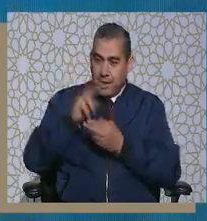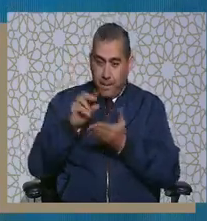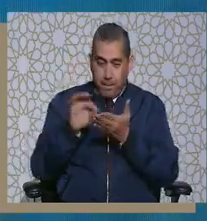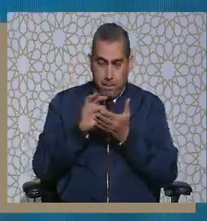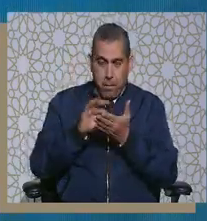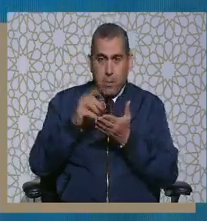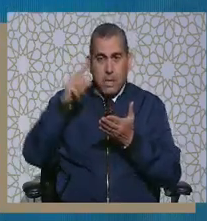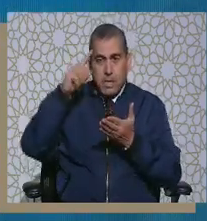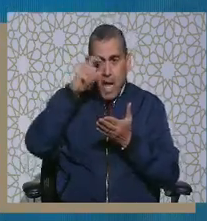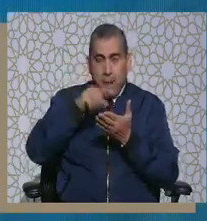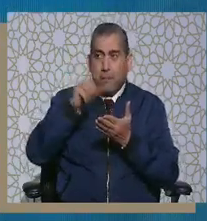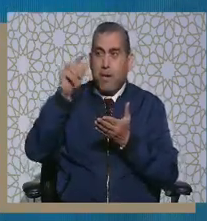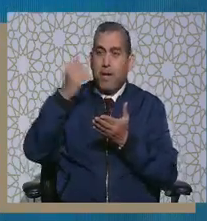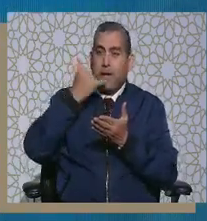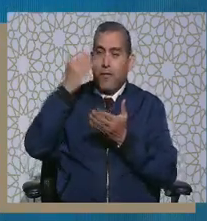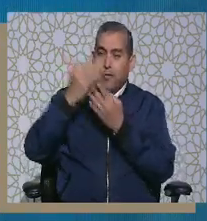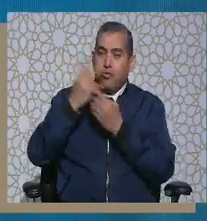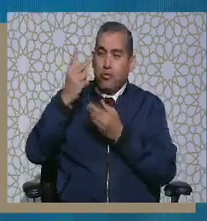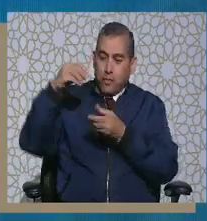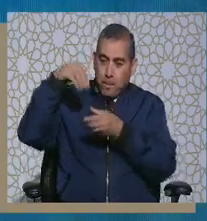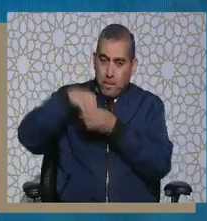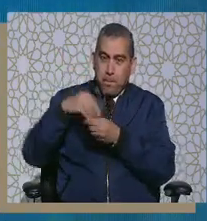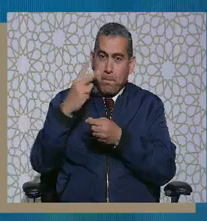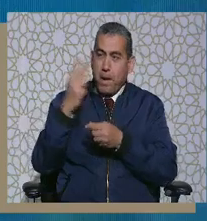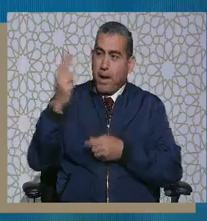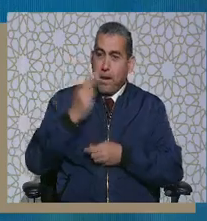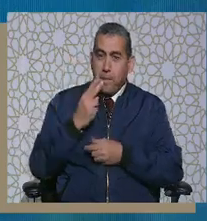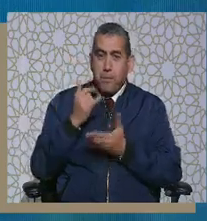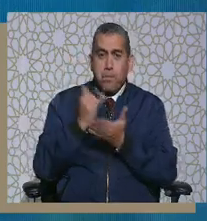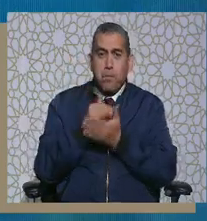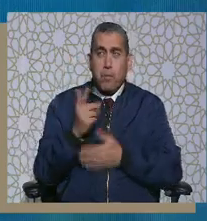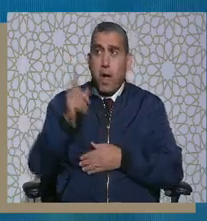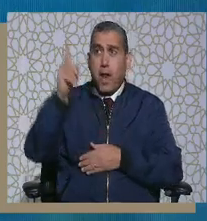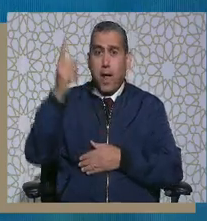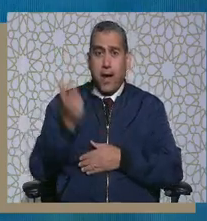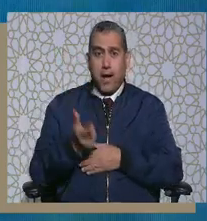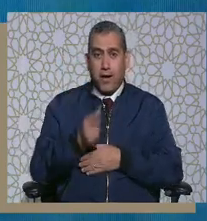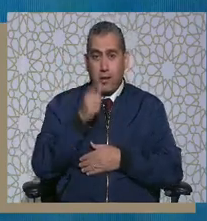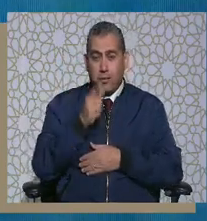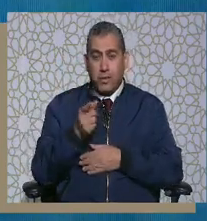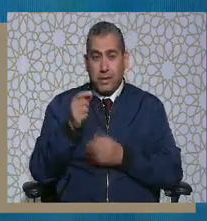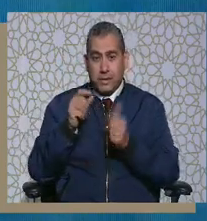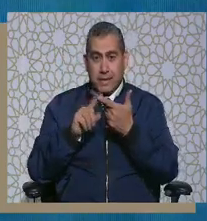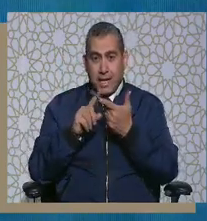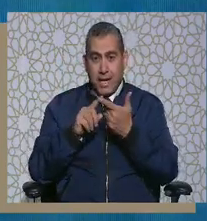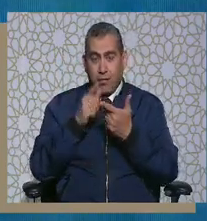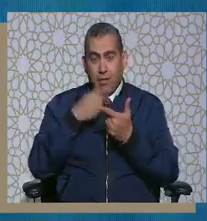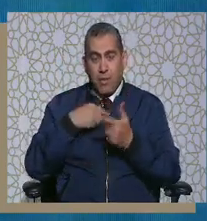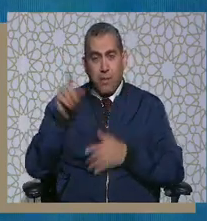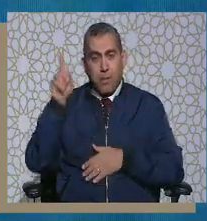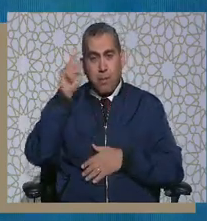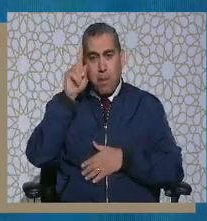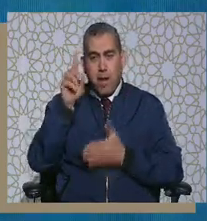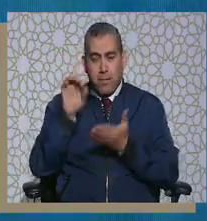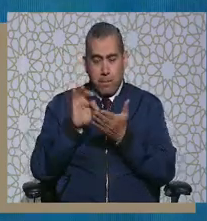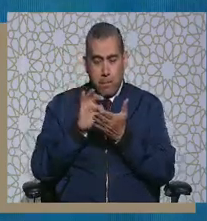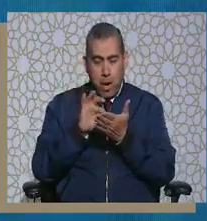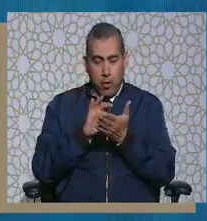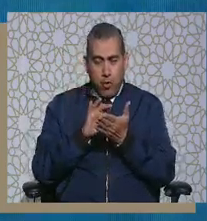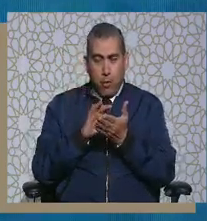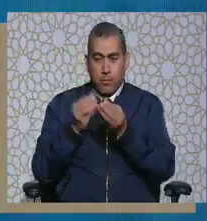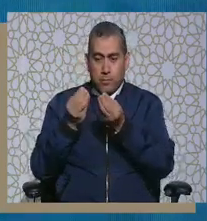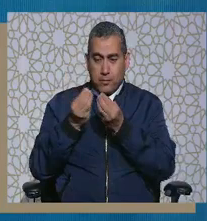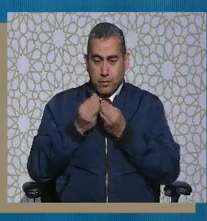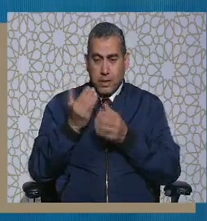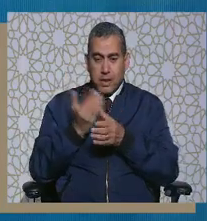مغموس بلطف لانك في حضره اللطيف ثاني حاجه عدم معرفه ان الاقدار ج عشان تتعامل